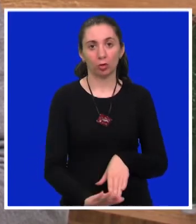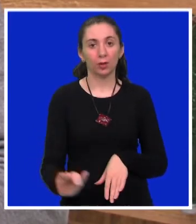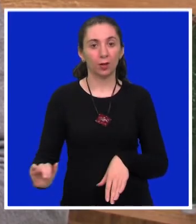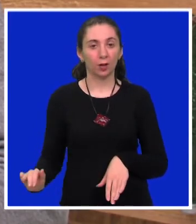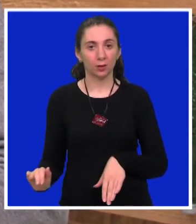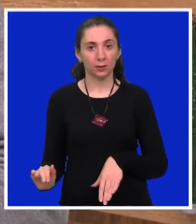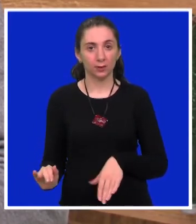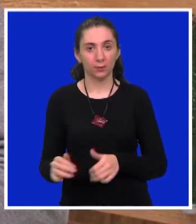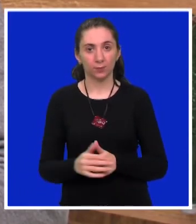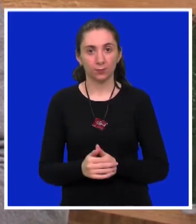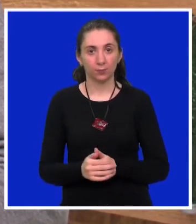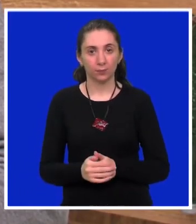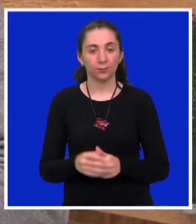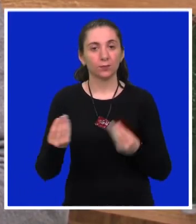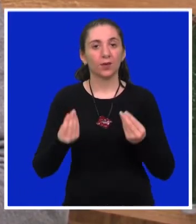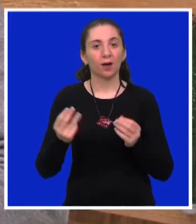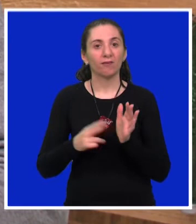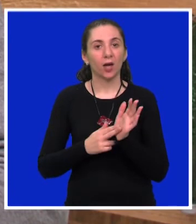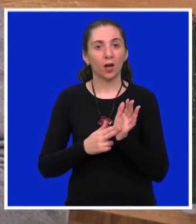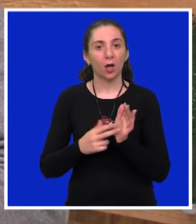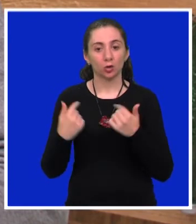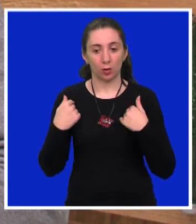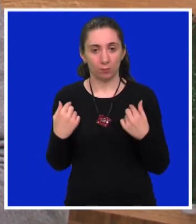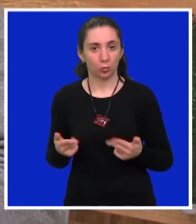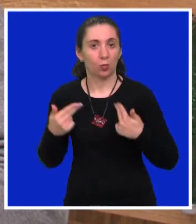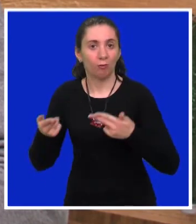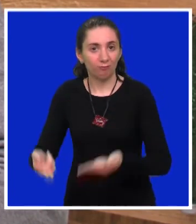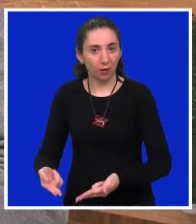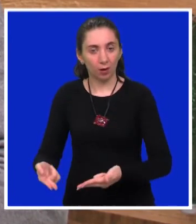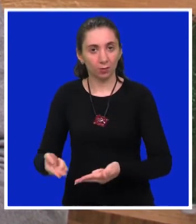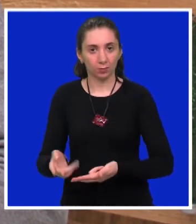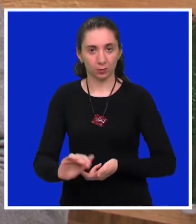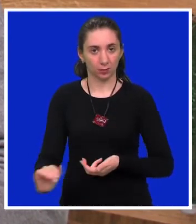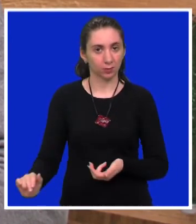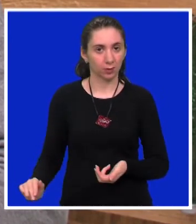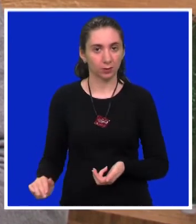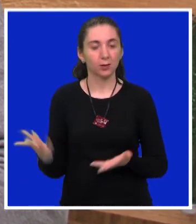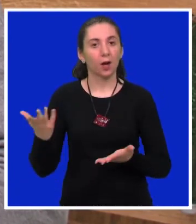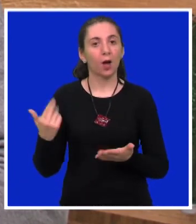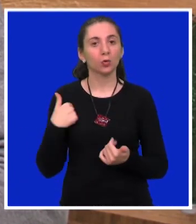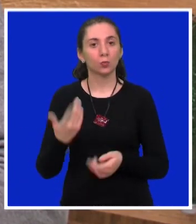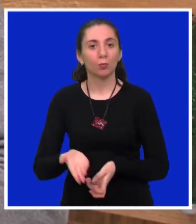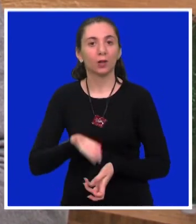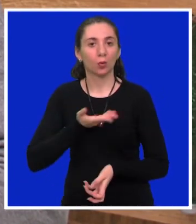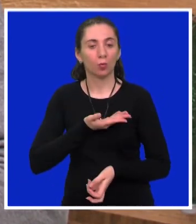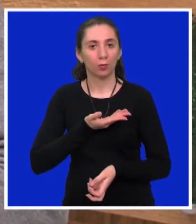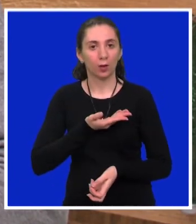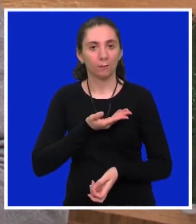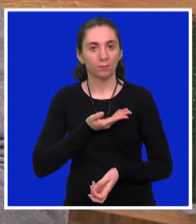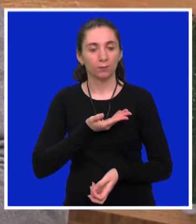djece, tako da im na neki način red je to im i vratiti. onako kako smo